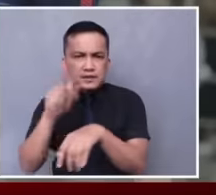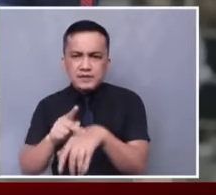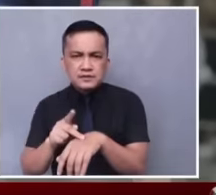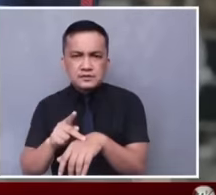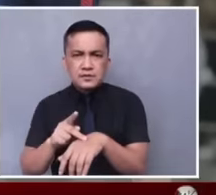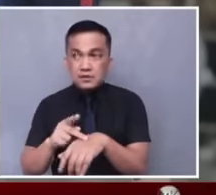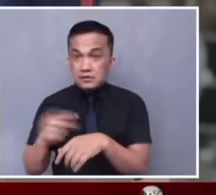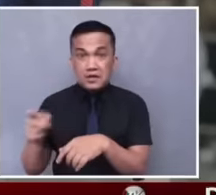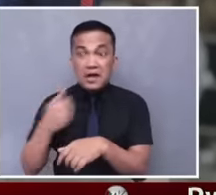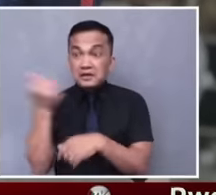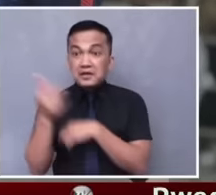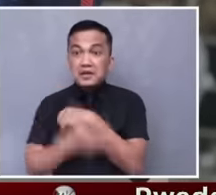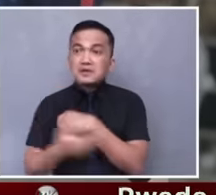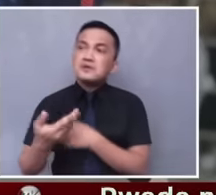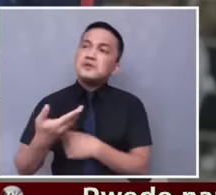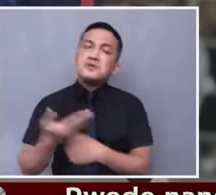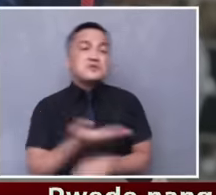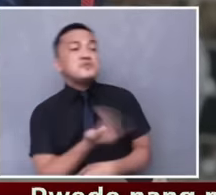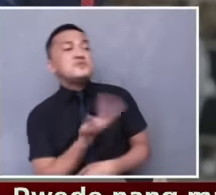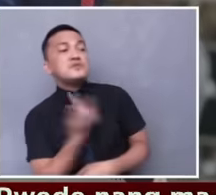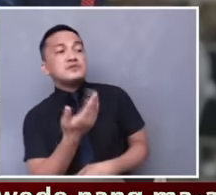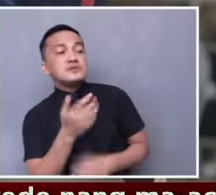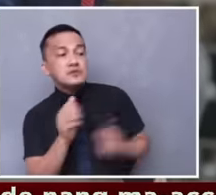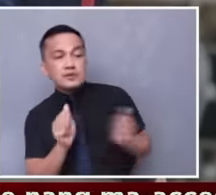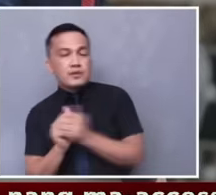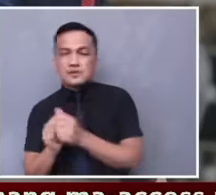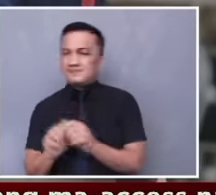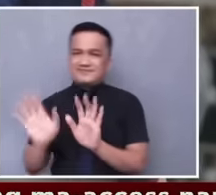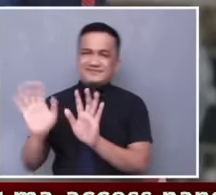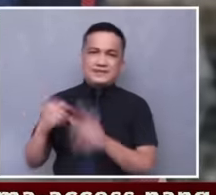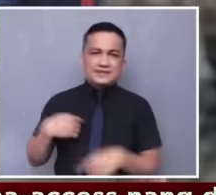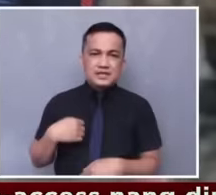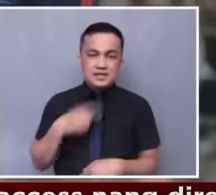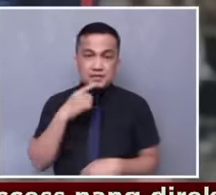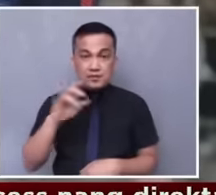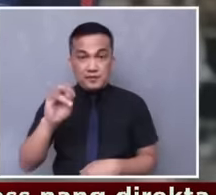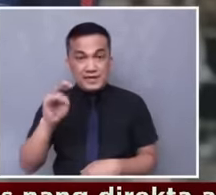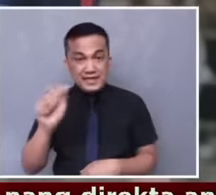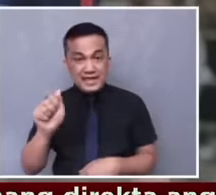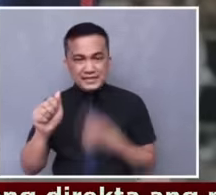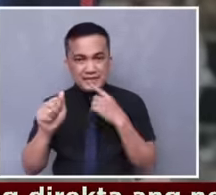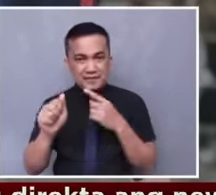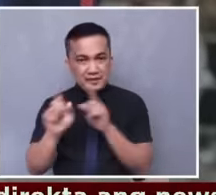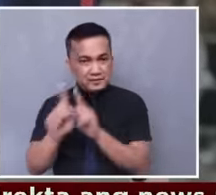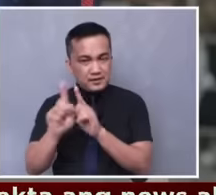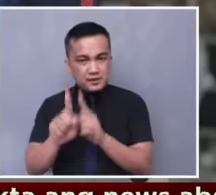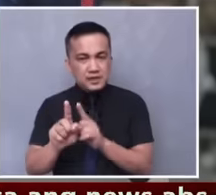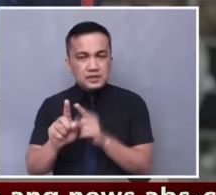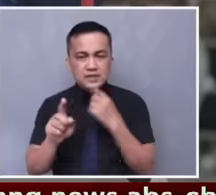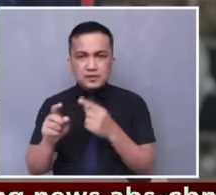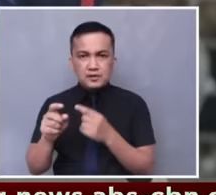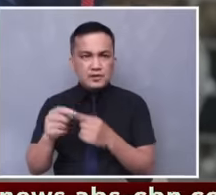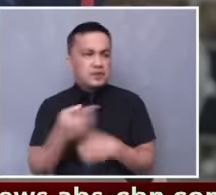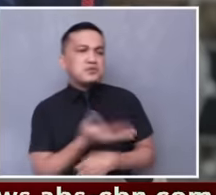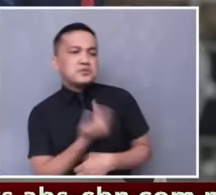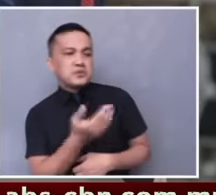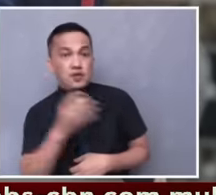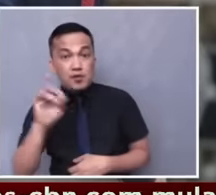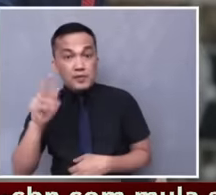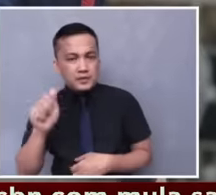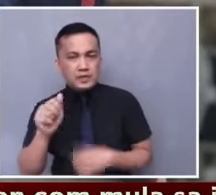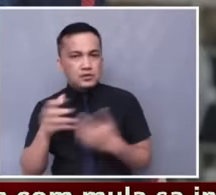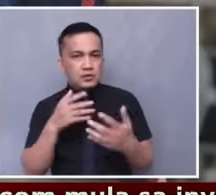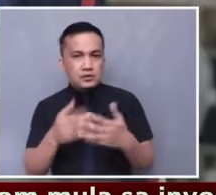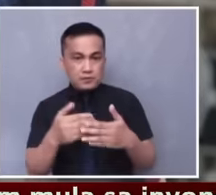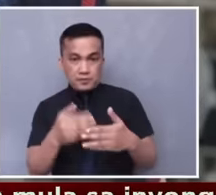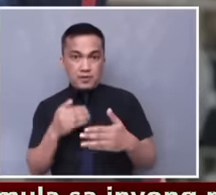na maglaro para sa kanila. Nauna nang sinabi ng mentor ni Obiena na si Jim Lafferty na may offer kay Obiena kahit bago pa man pumutok